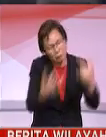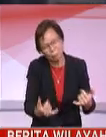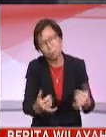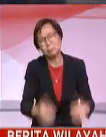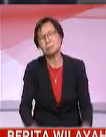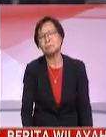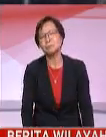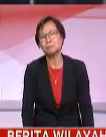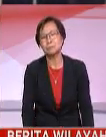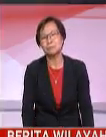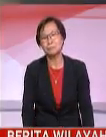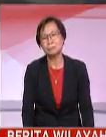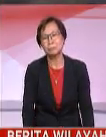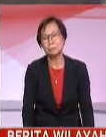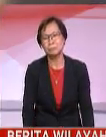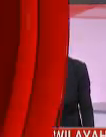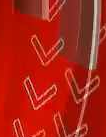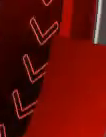COVID-19.